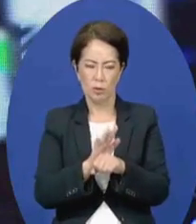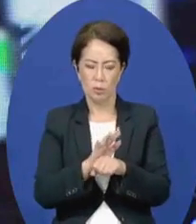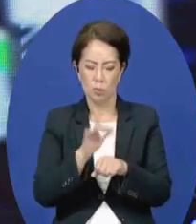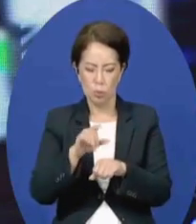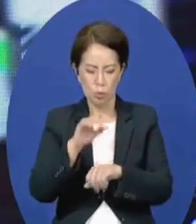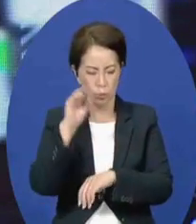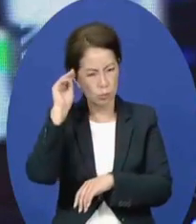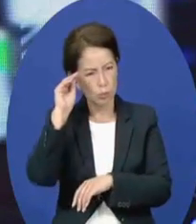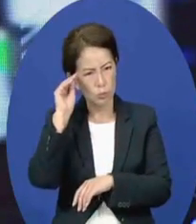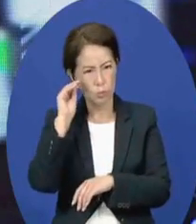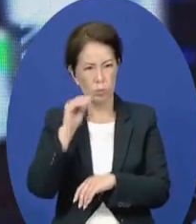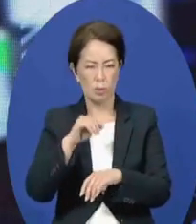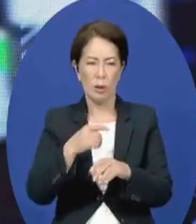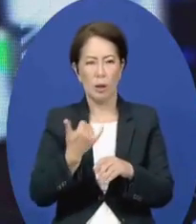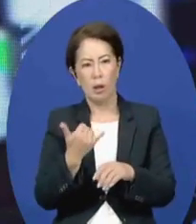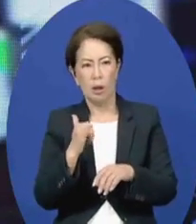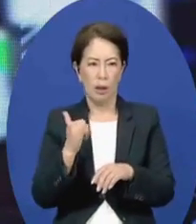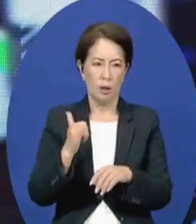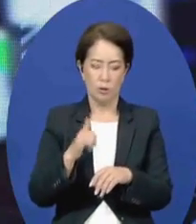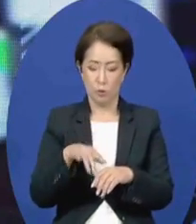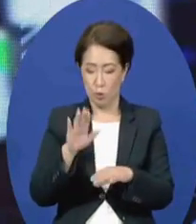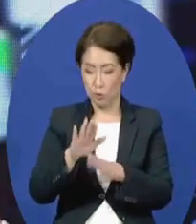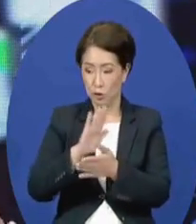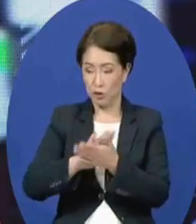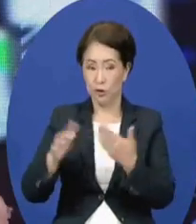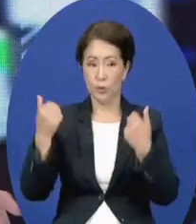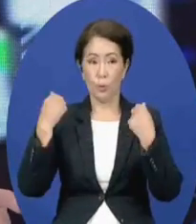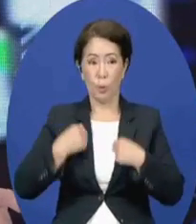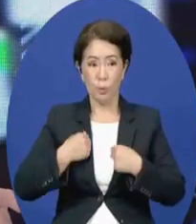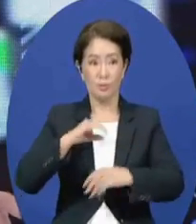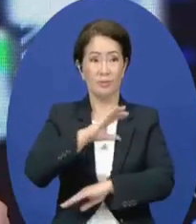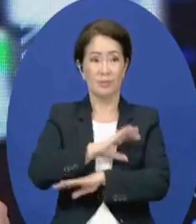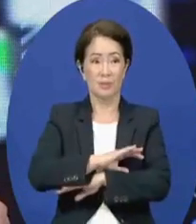өнгөрсөн жил авсан сурагчийн дүрм тувцас шинээрээ шахуу багдсан байна. Иймээс энэ жилдээ сурагчийн